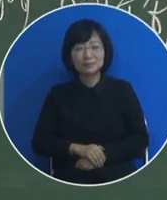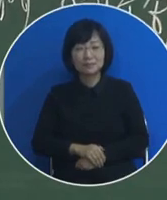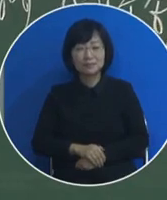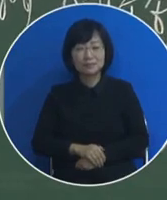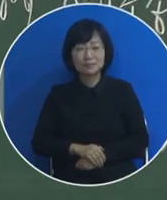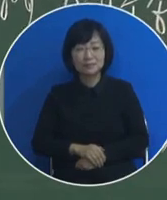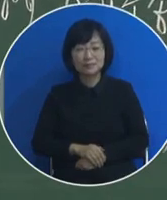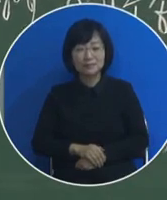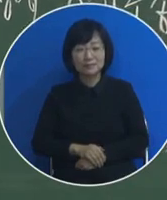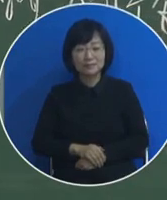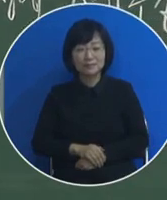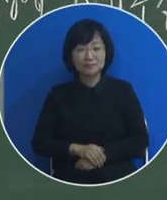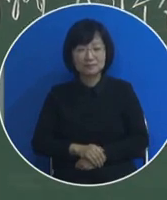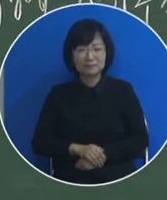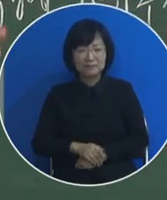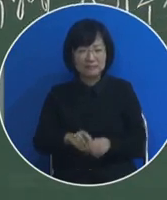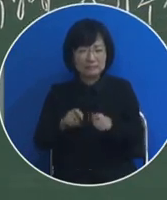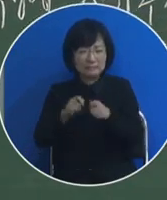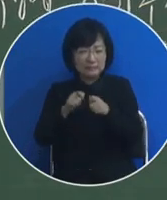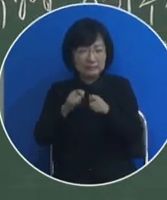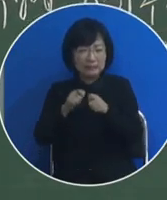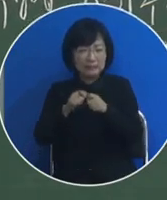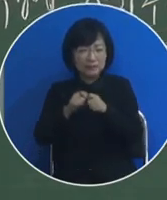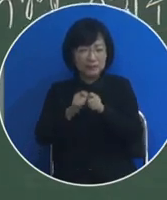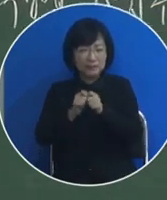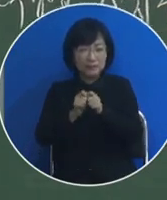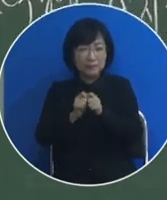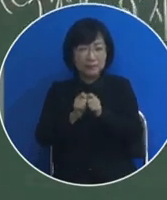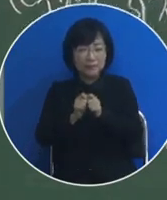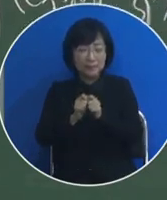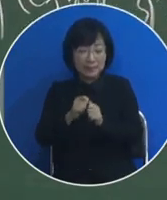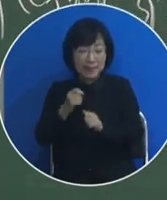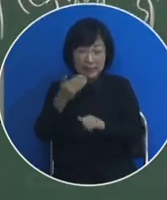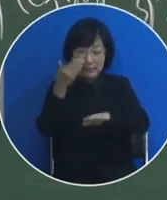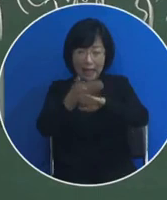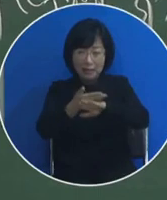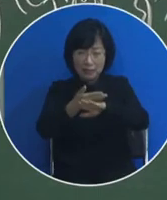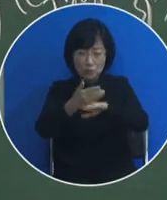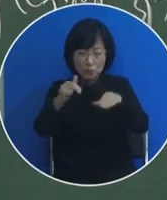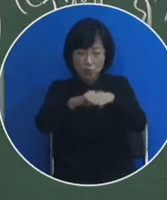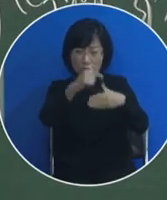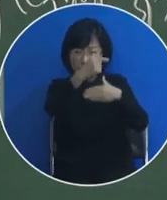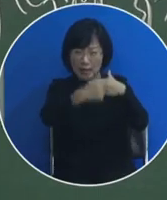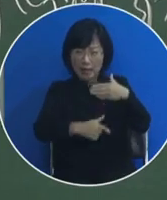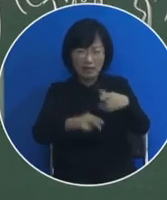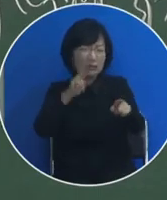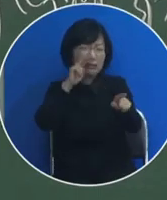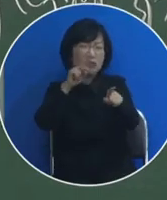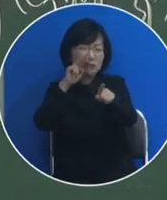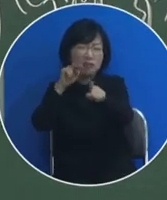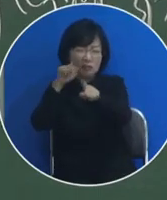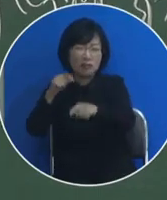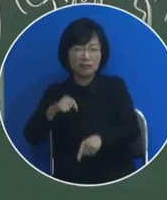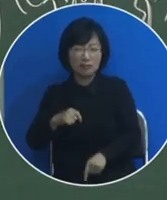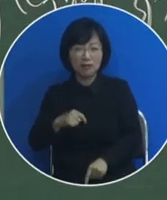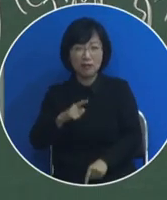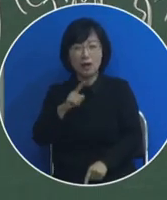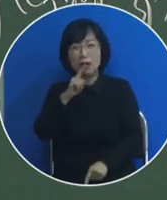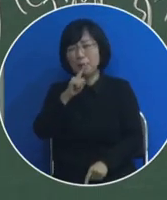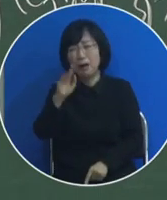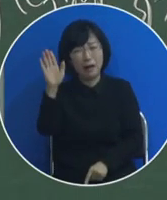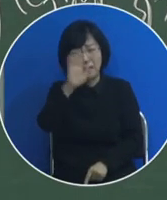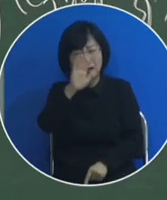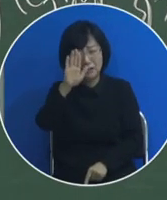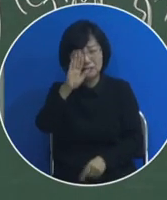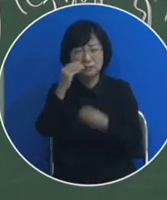제가 하는 얘기입니다. That's why I'm saying. 이것은 this. 다른 교단은 잘못되고 우리는 맞고 이 말을 하는 게 아닙니다. I'm not saying that all the